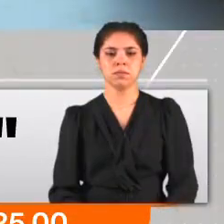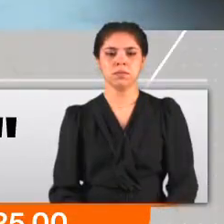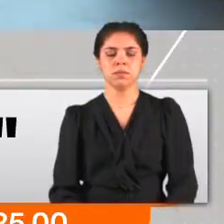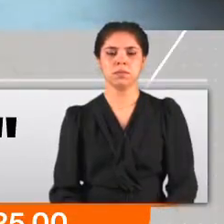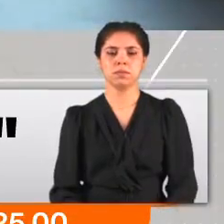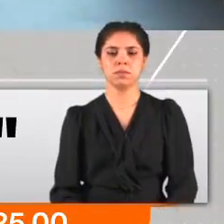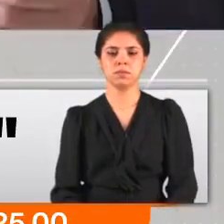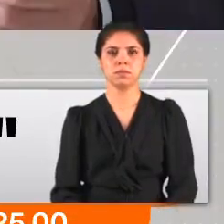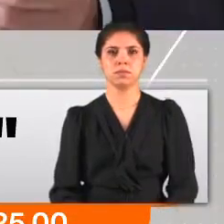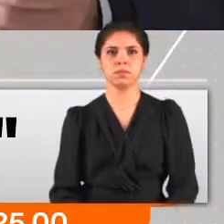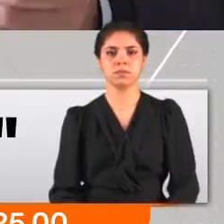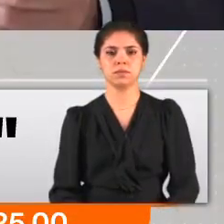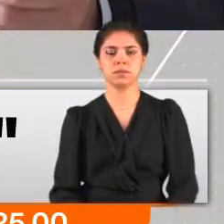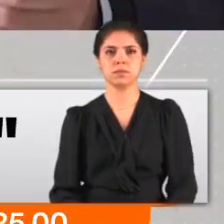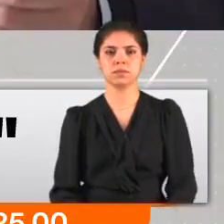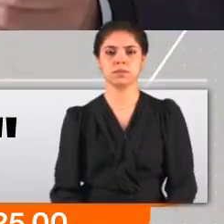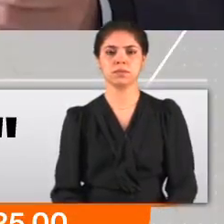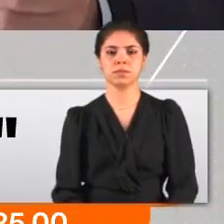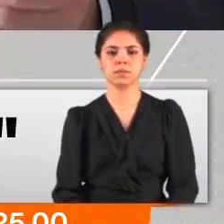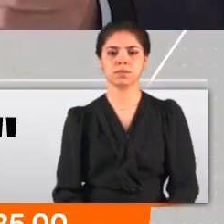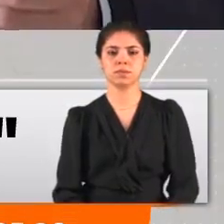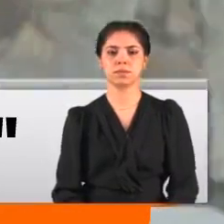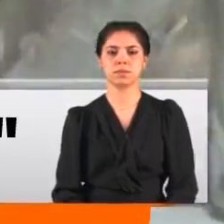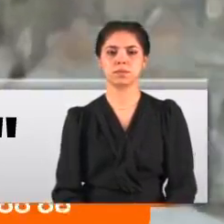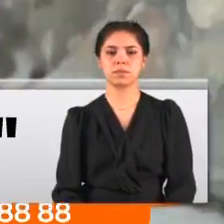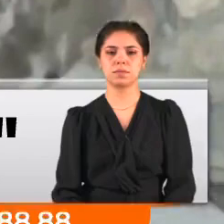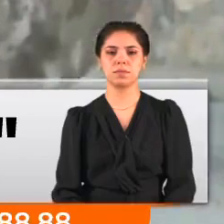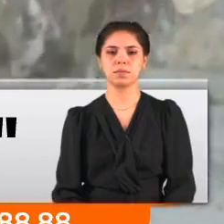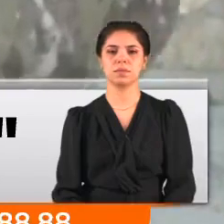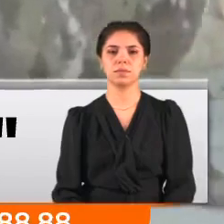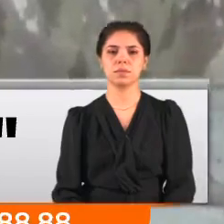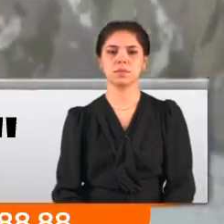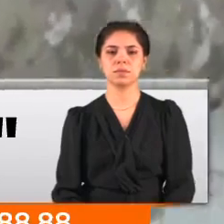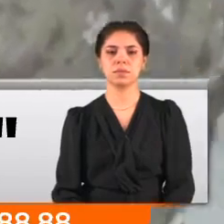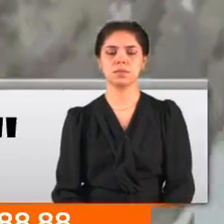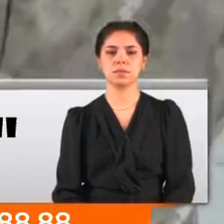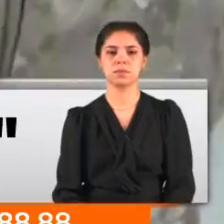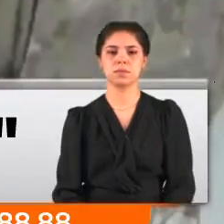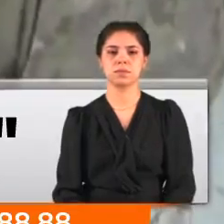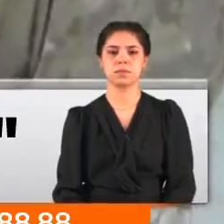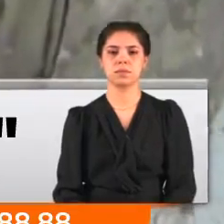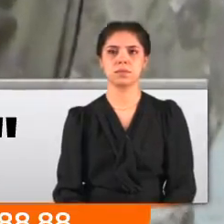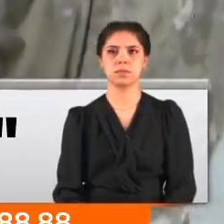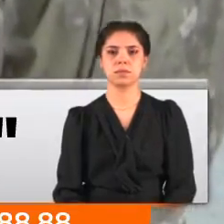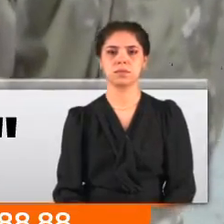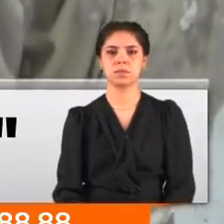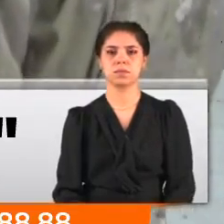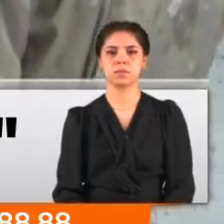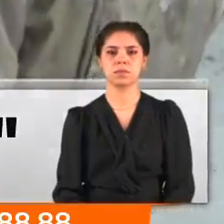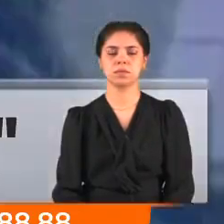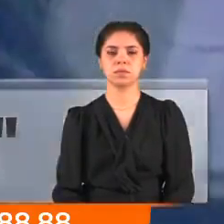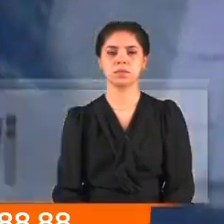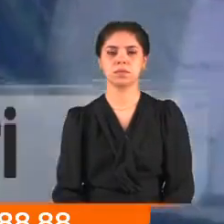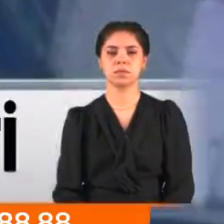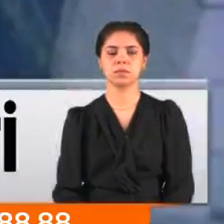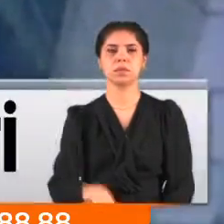Anında Türk Silahlı Kuvvetleri İnsani Yardım Tugayı'nı ikraz etmişler. Hazır ol diye. Türk Silahlı Kuvvetleri İnsani Yardım Tugayı unsurları görüş emirleriniz hazırdır Sayın